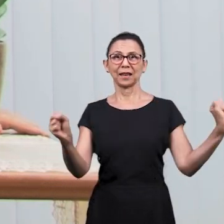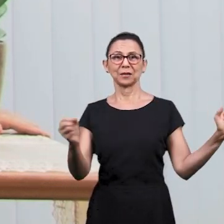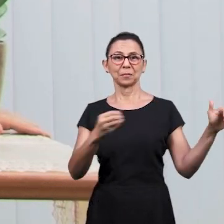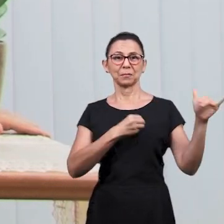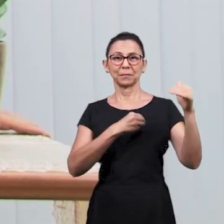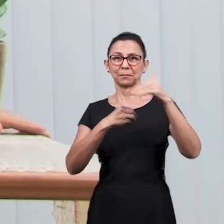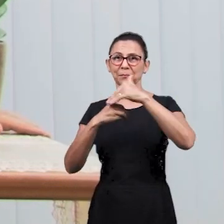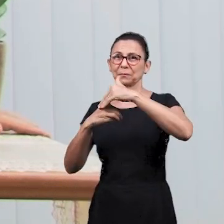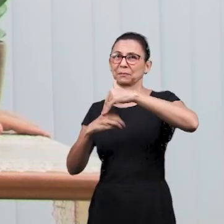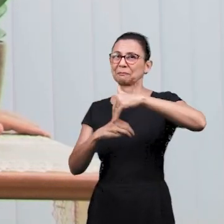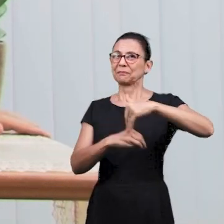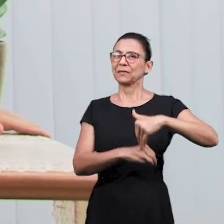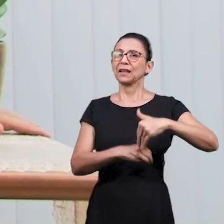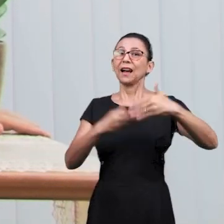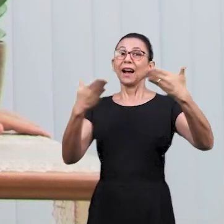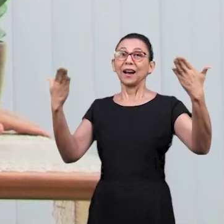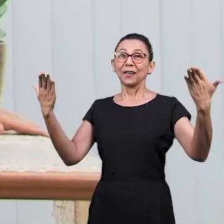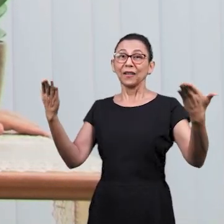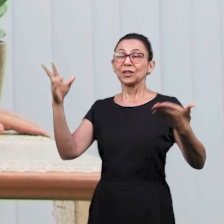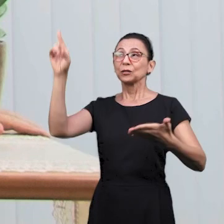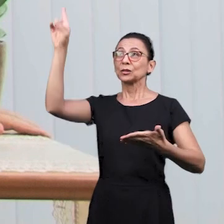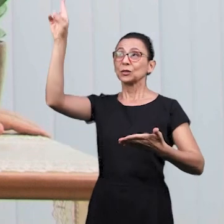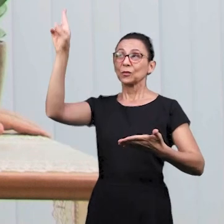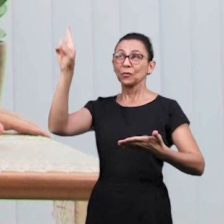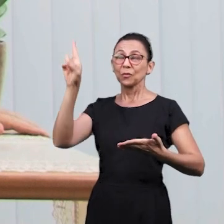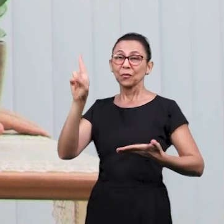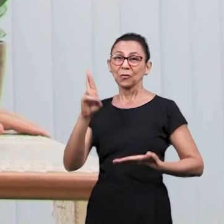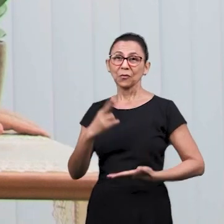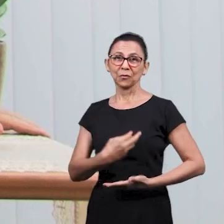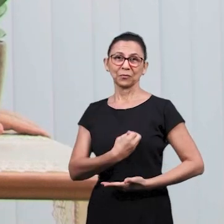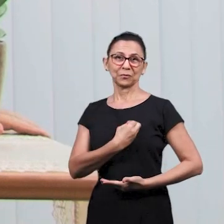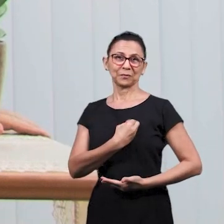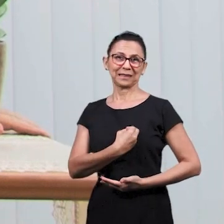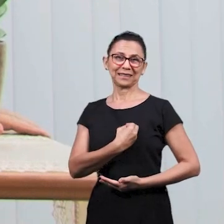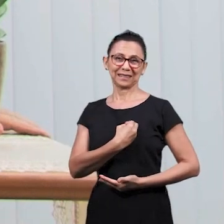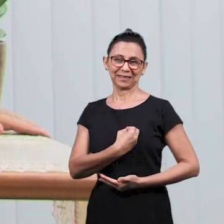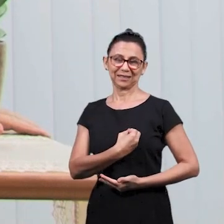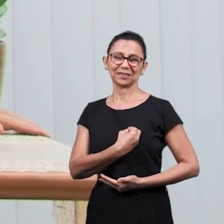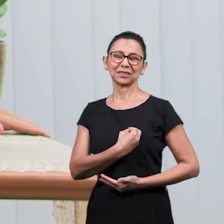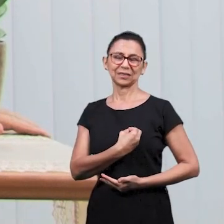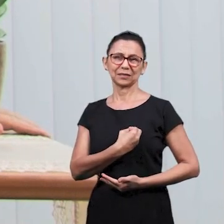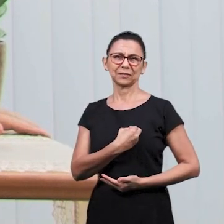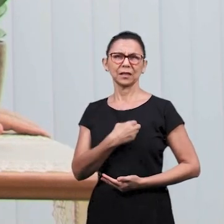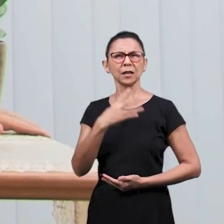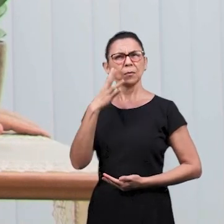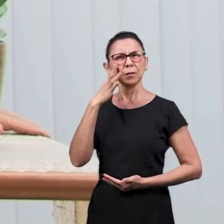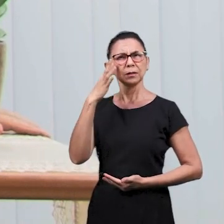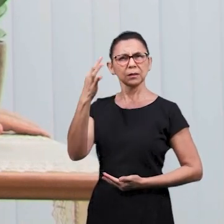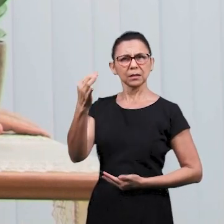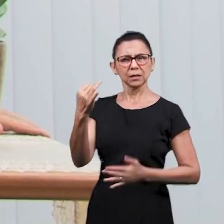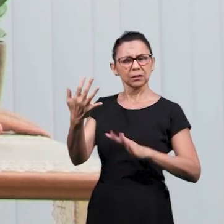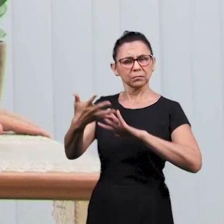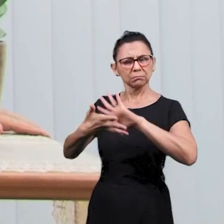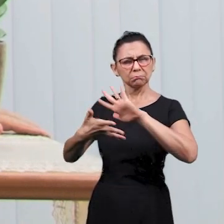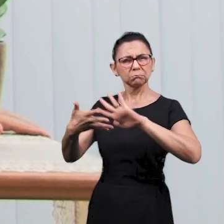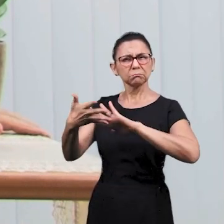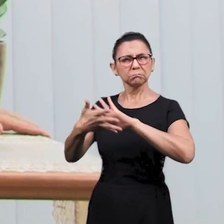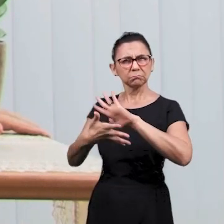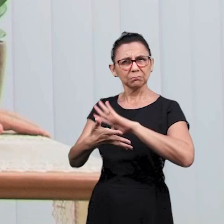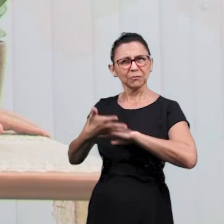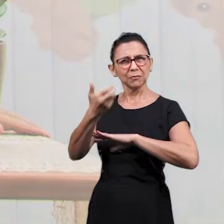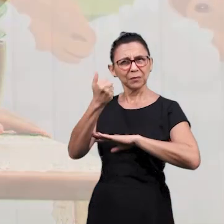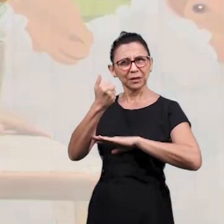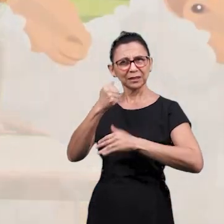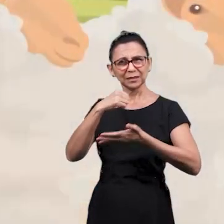освободил нас от греха, давайте мы позволим Господу наполнить наши сердца. И если